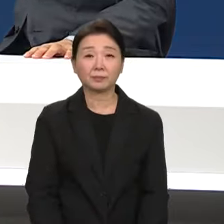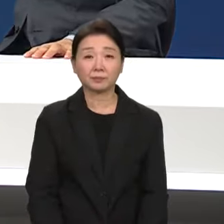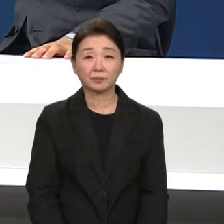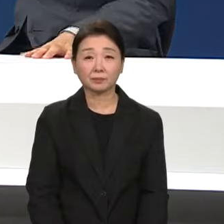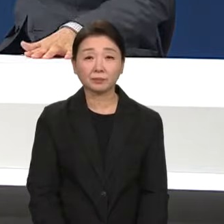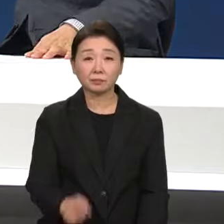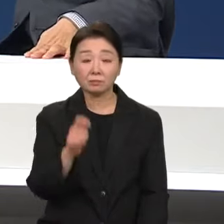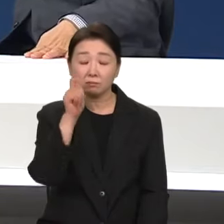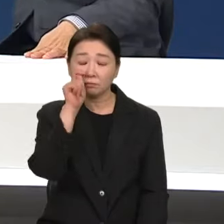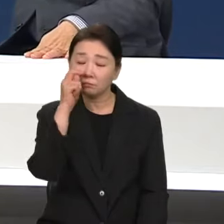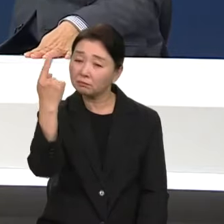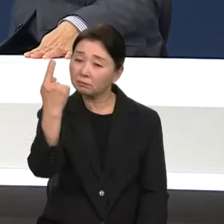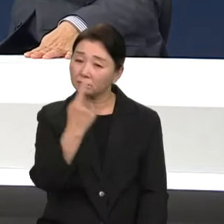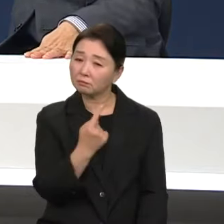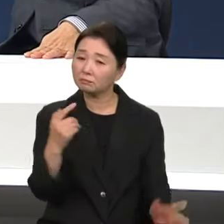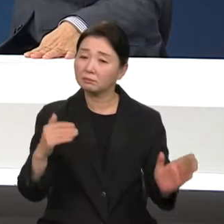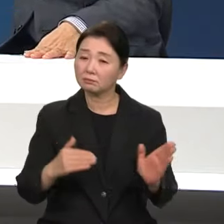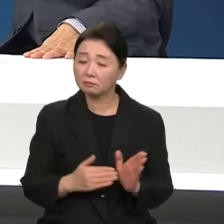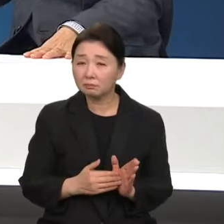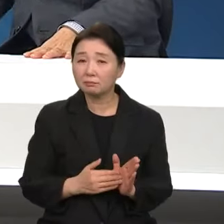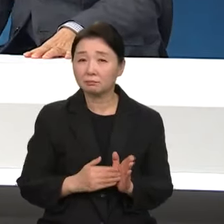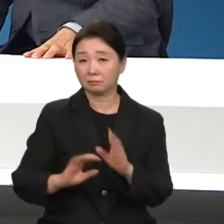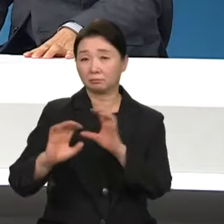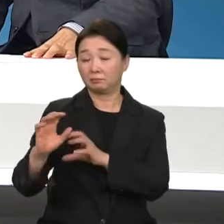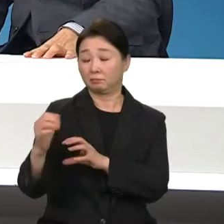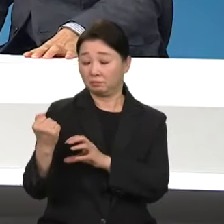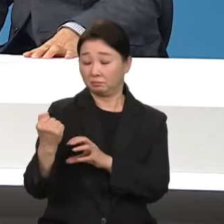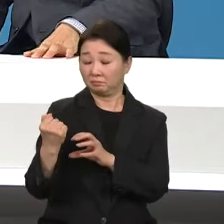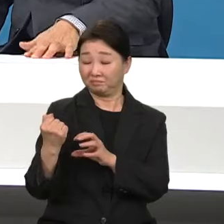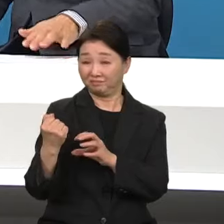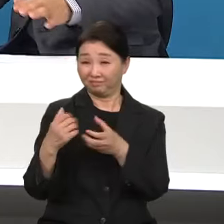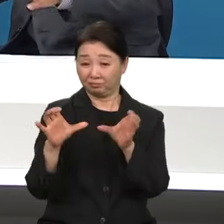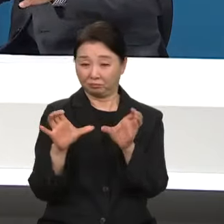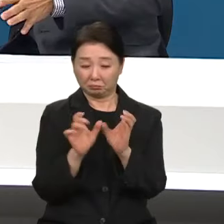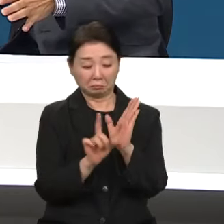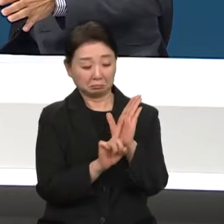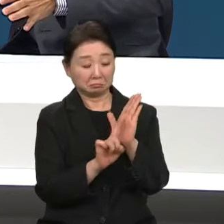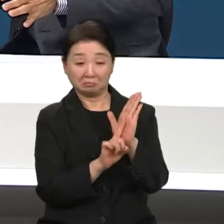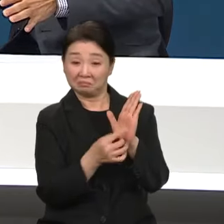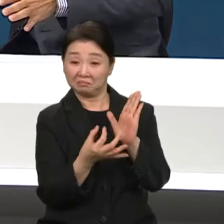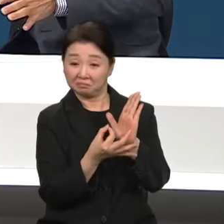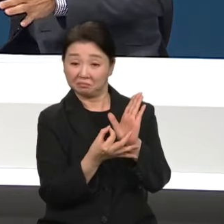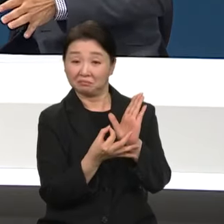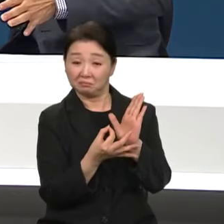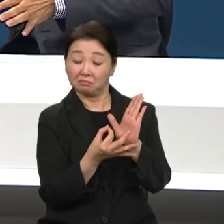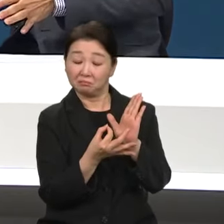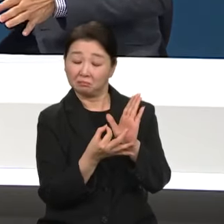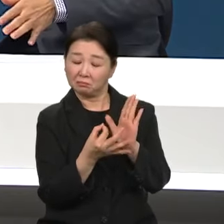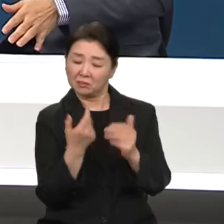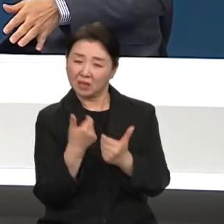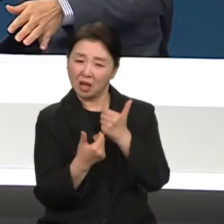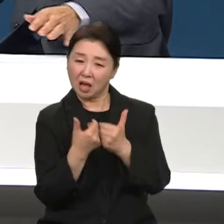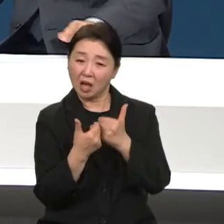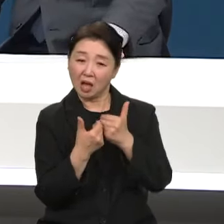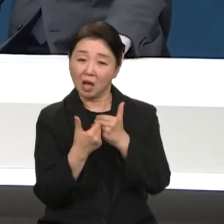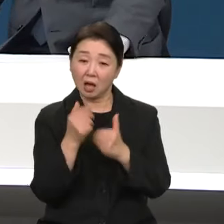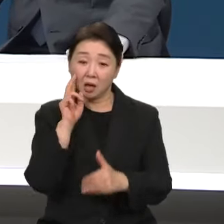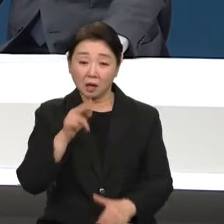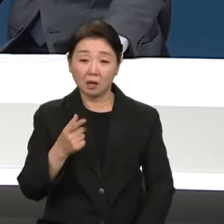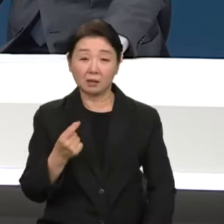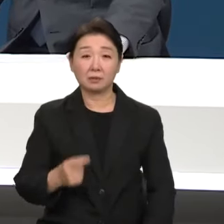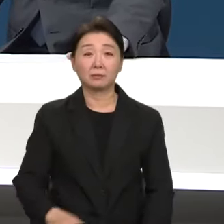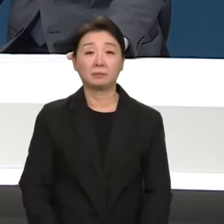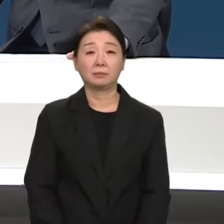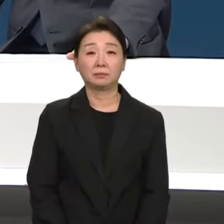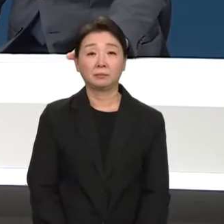이번엔 고모님이 오셨다. 자, 국민의힘 지금 당원 게시판 사태를 놓고 양측의 갈등이 전면전 양상으로